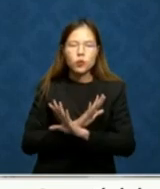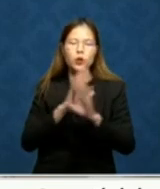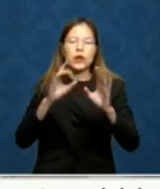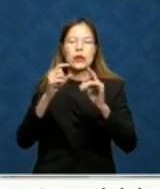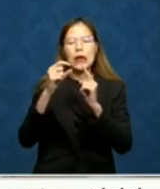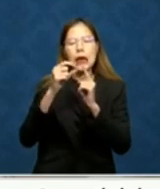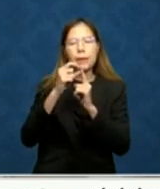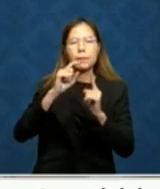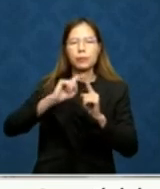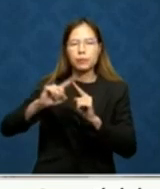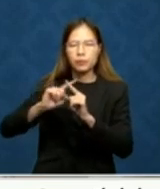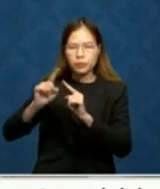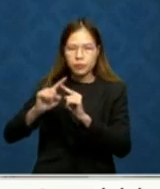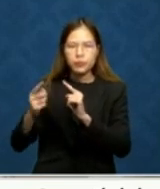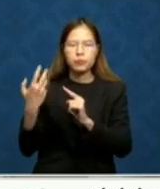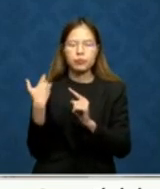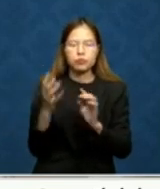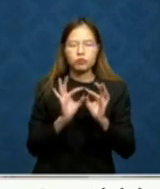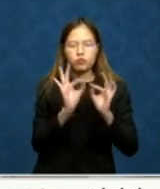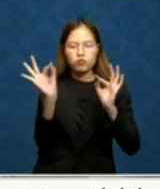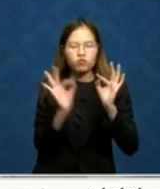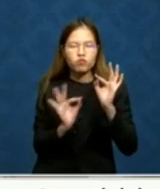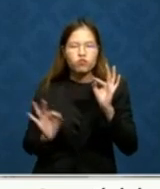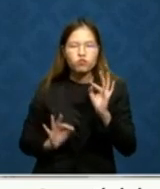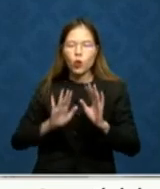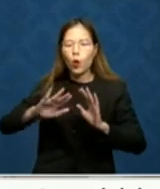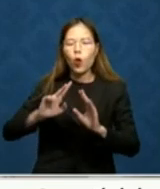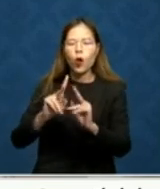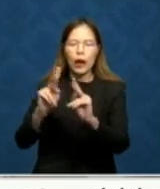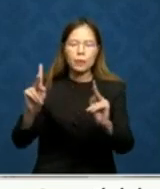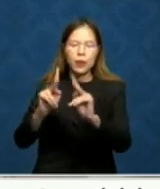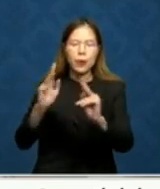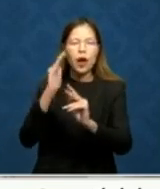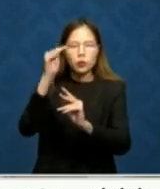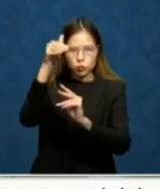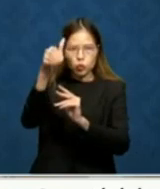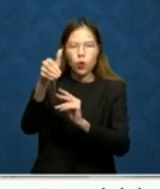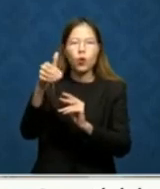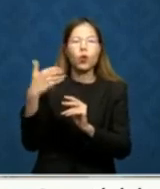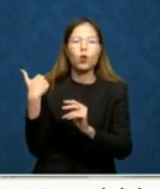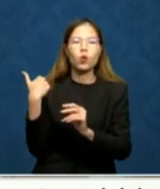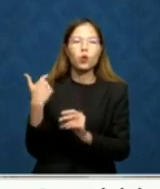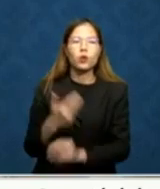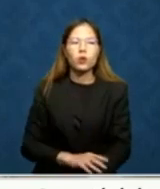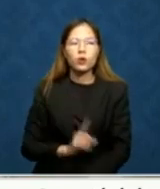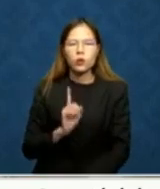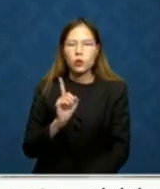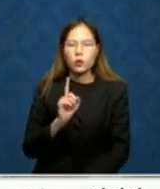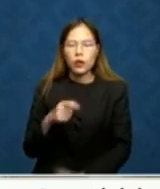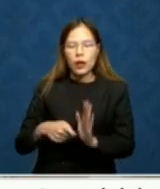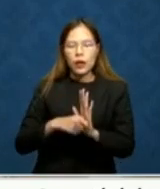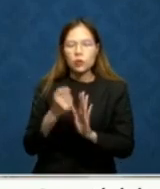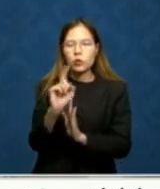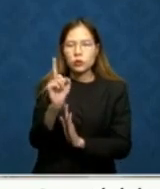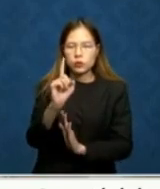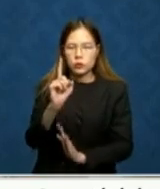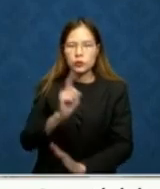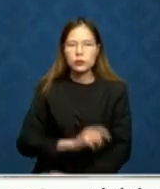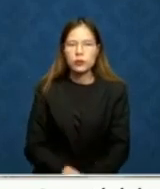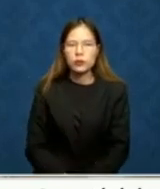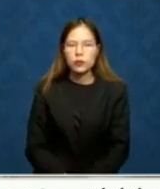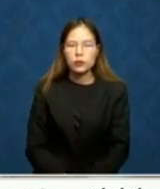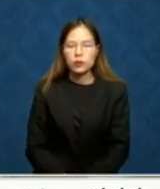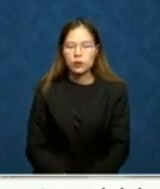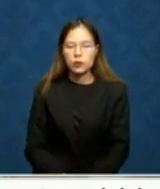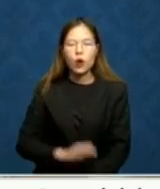คำซึ่งจะเป็นรายละเอียดในชั้นของกรรมธิการต่อไปนะคะท่านประธานแต่ด้วยเหตุผลค่ะของการ